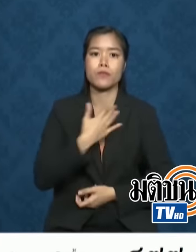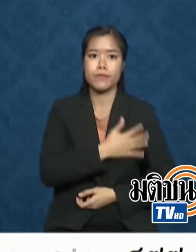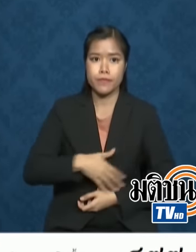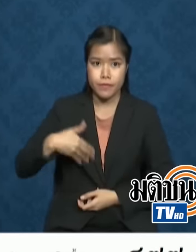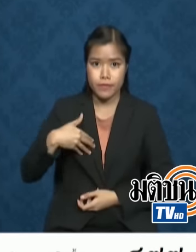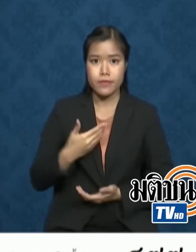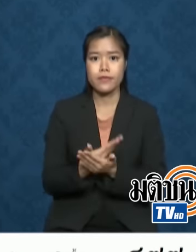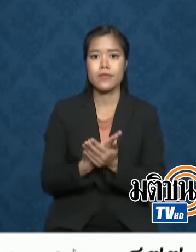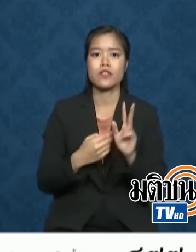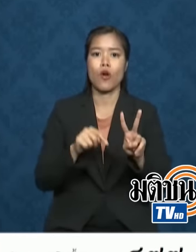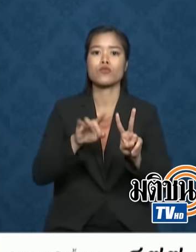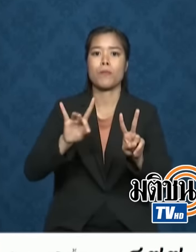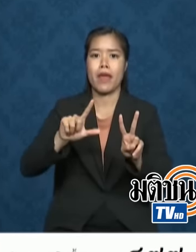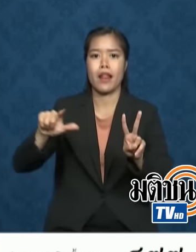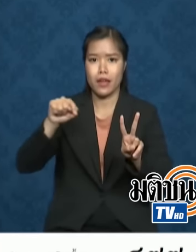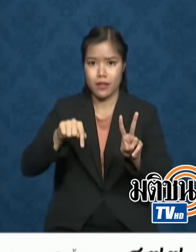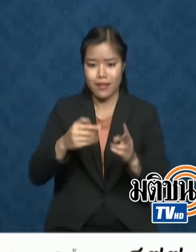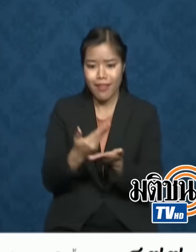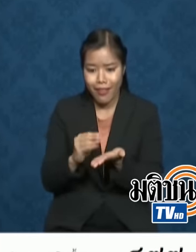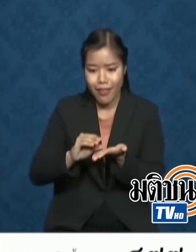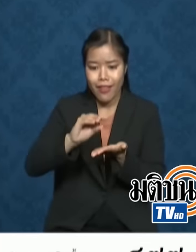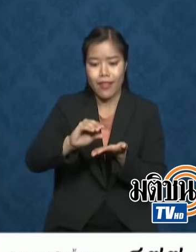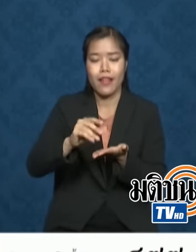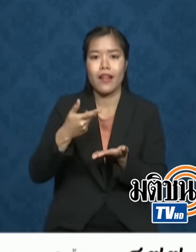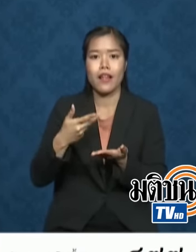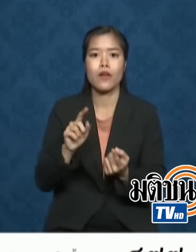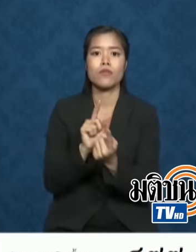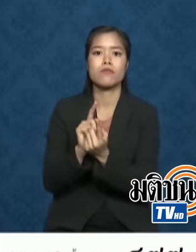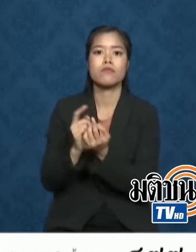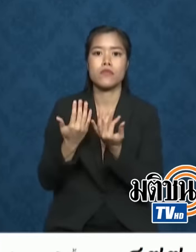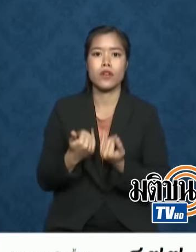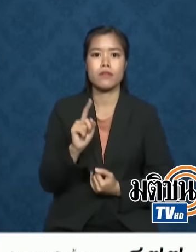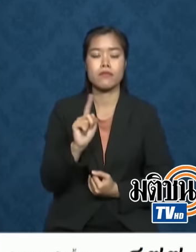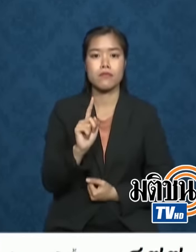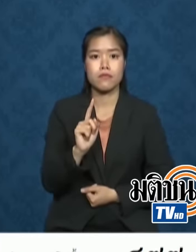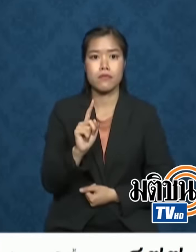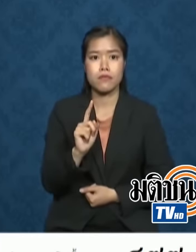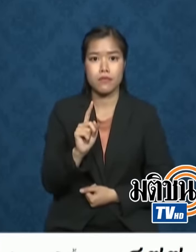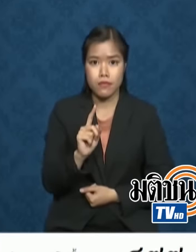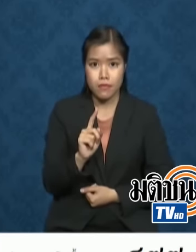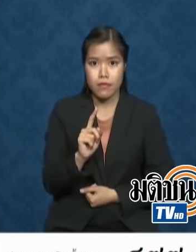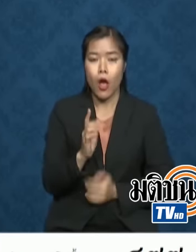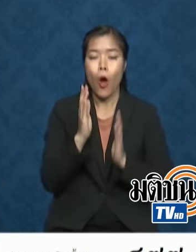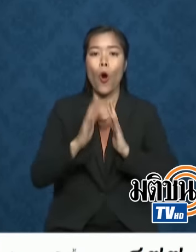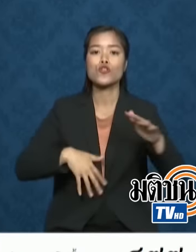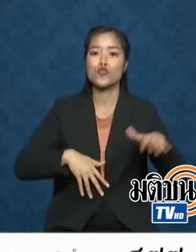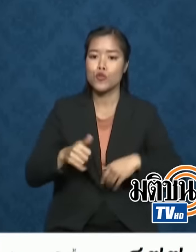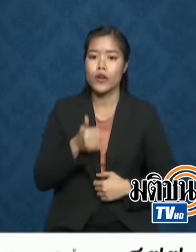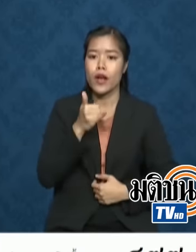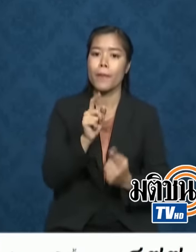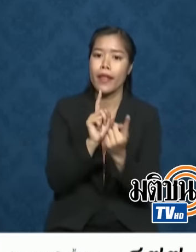ครับแล้วสิ่งที่มีอยู่แล้วคืออะไรเครือข่ายมลพิษออนไลน์ที่ให้ประชาชนไปปรึกษาปัญหาด้านสุขภา